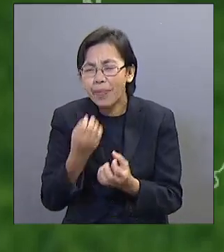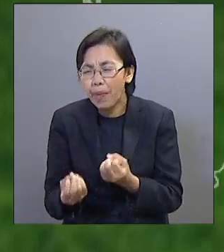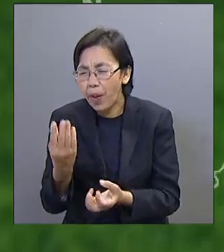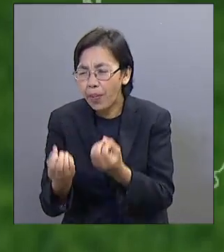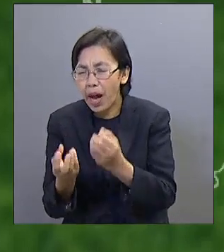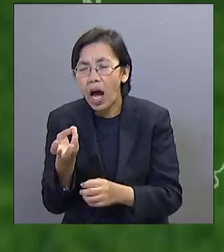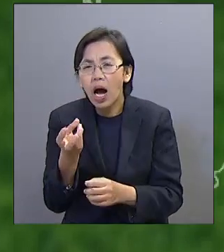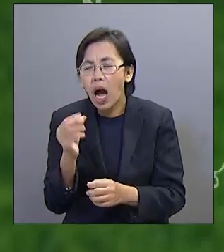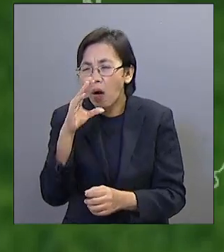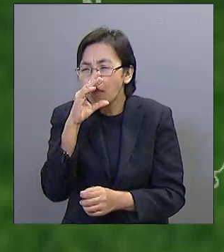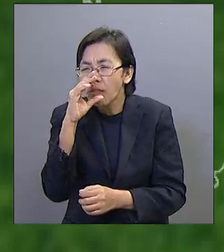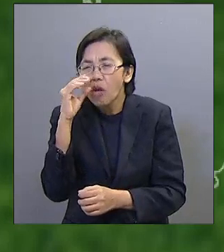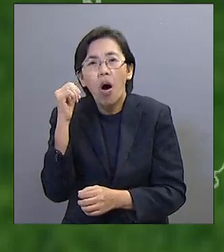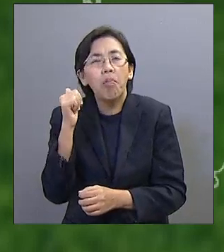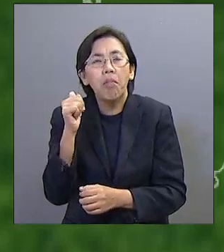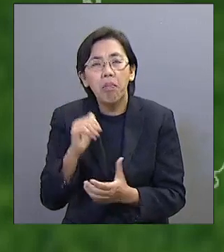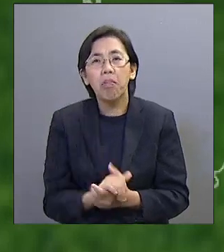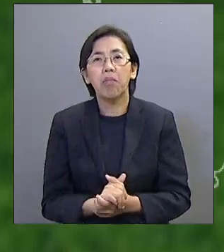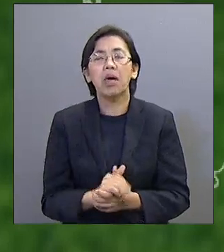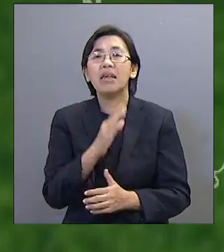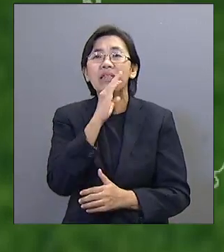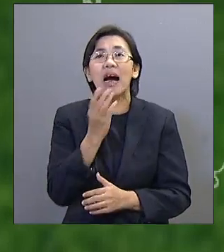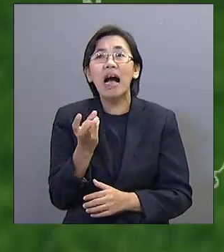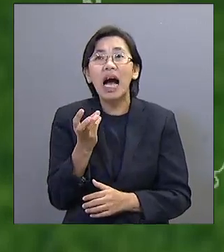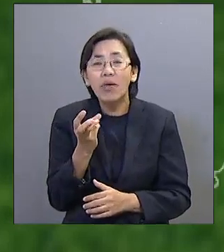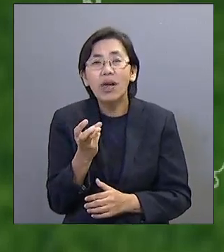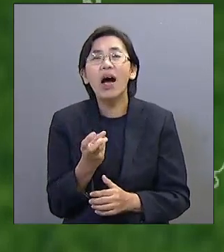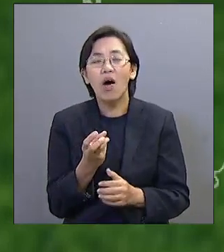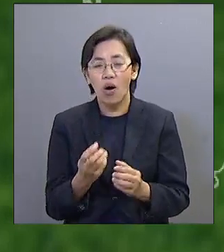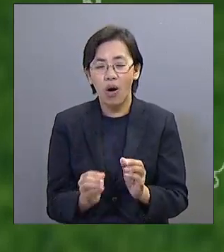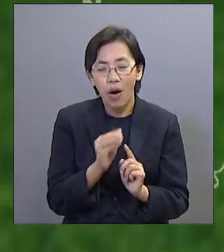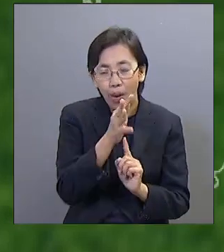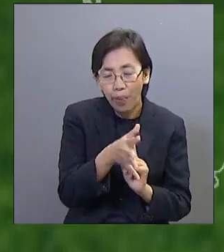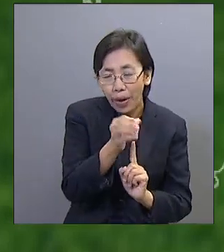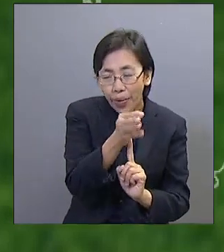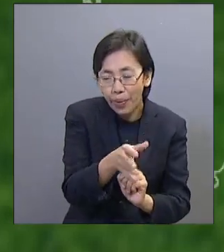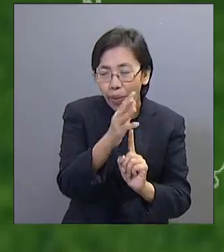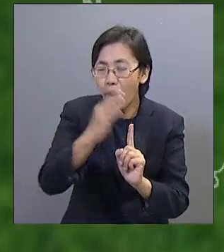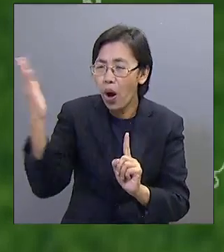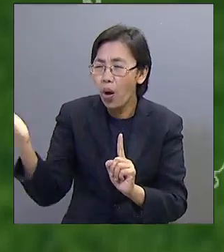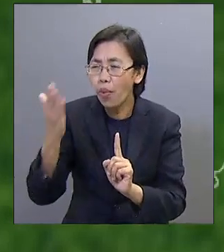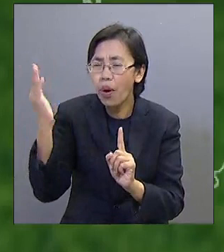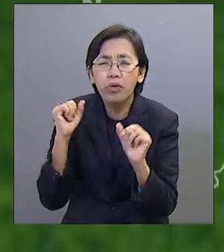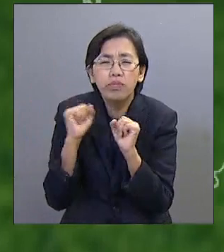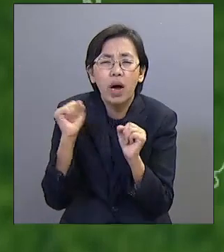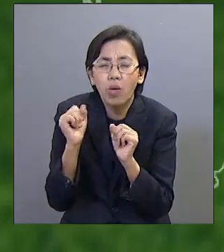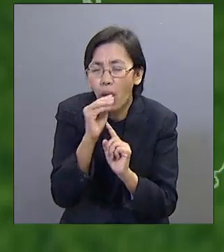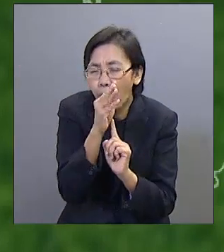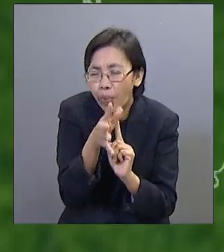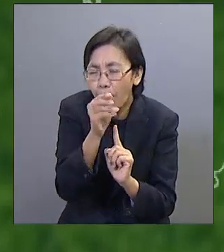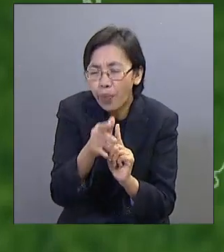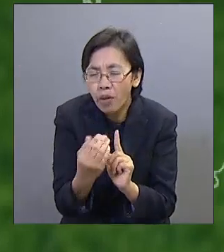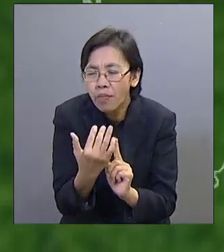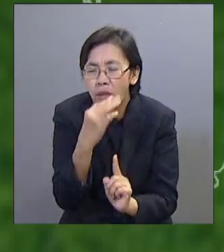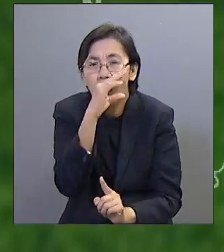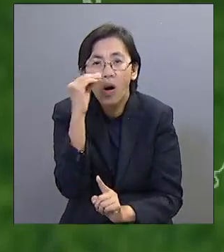ข้าวมันก็ยิ่งหอมมากขึ้นแล้วเวลาที่ข้าวออกดอกมีลมหนาวเข้ามาก็ยิ่งหอมมากขึ้นไปอีกมีงานวิจัยใน